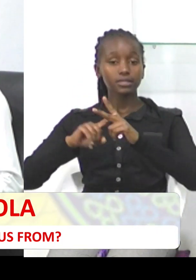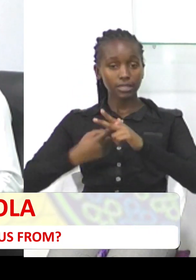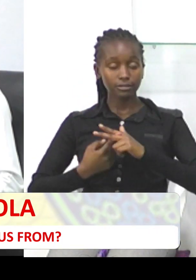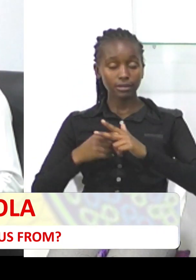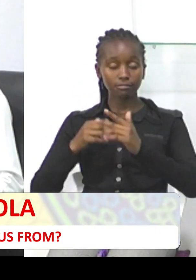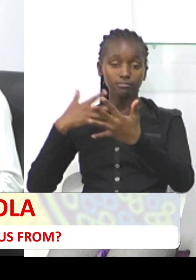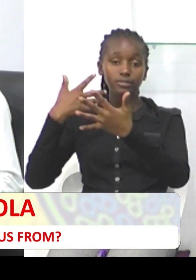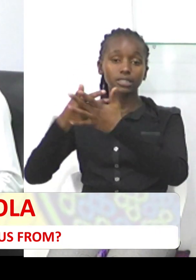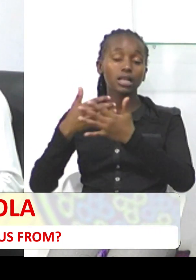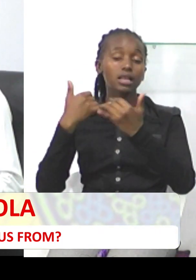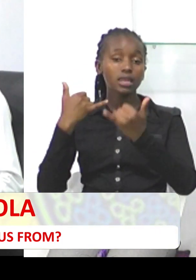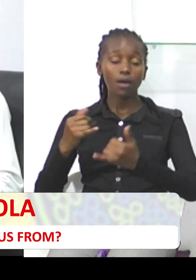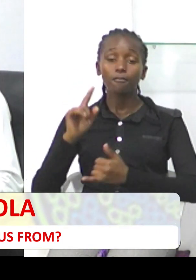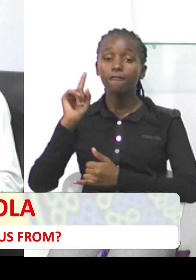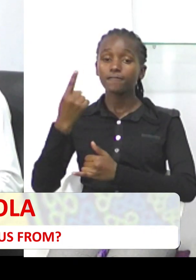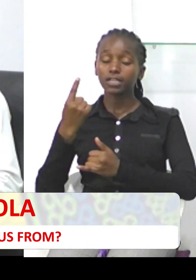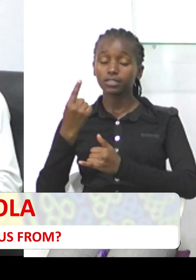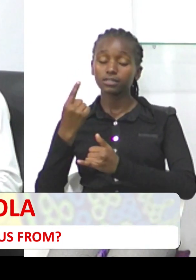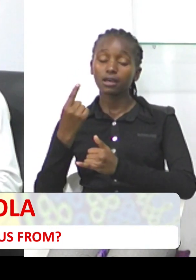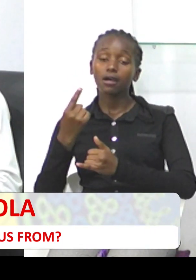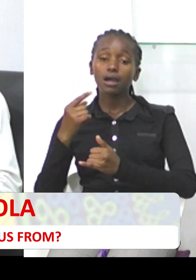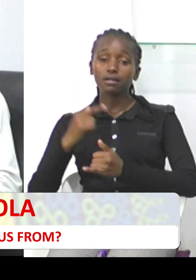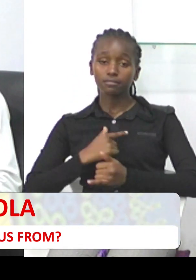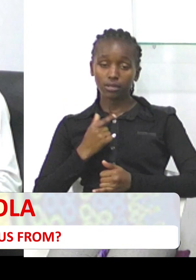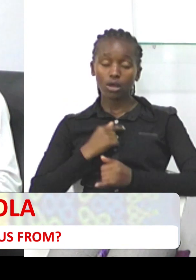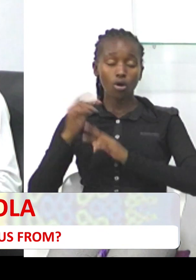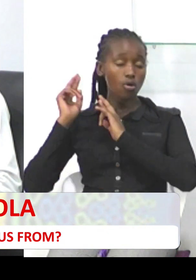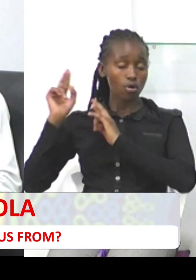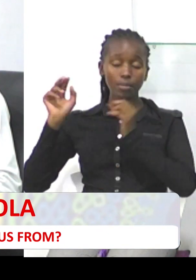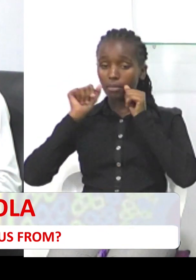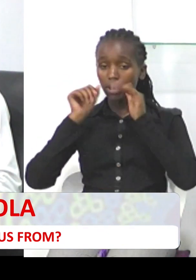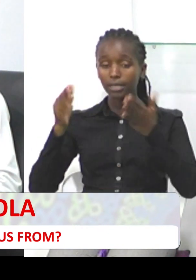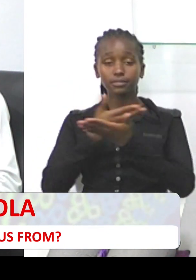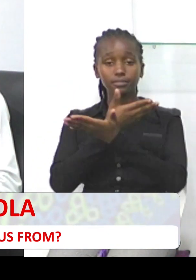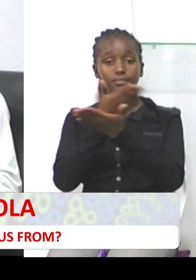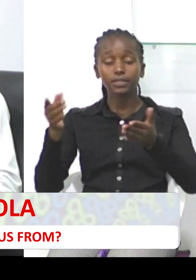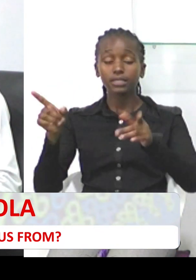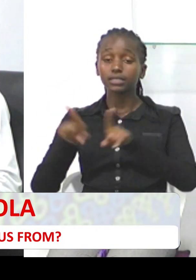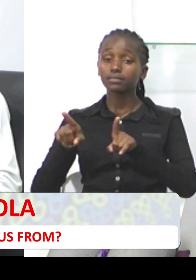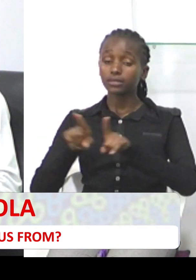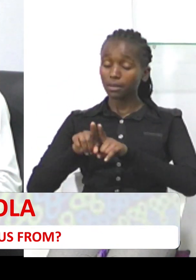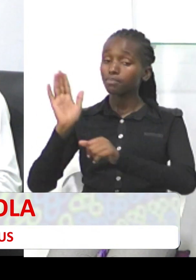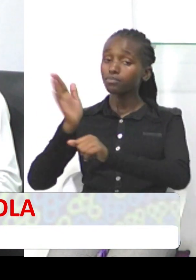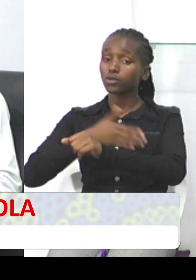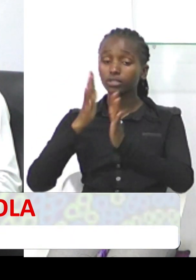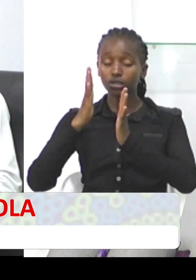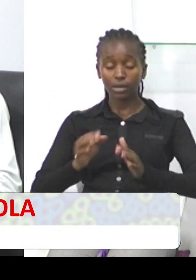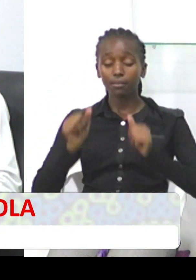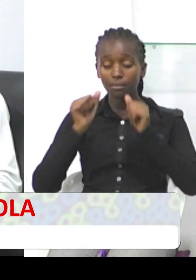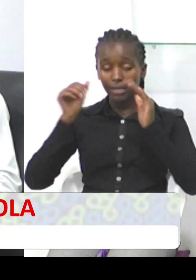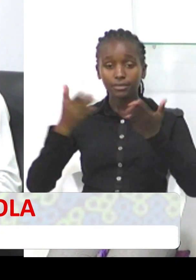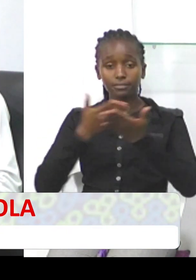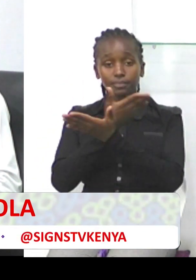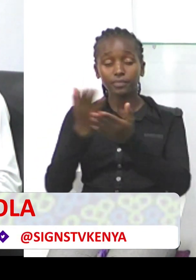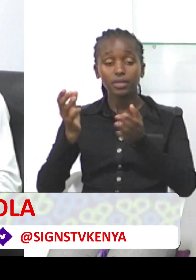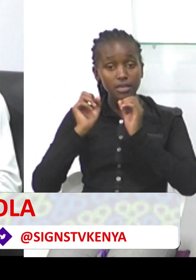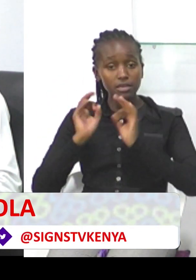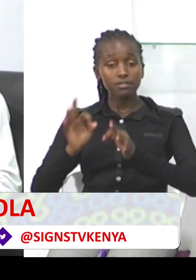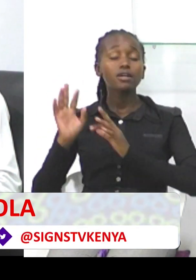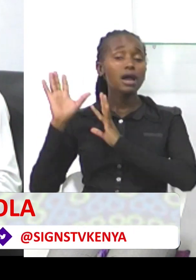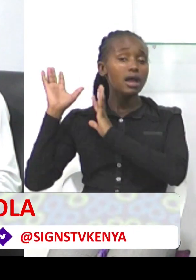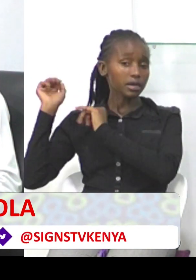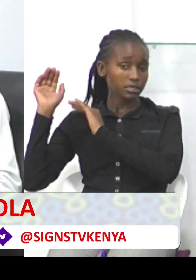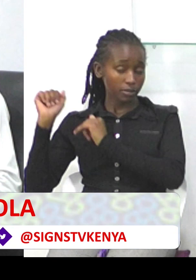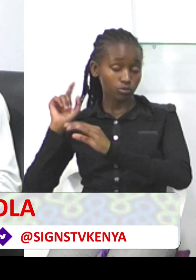Ninaamini kama mgeni wa kwanza amekuwa baraka kwako na pia mtumishi wa Mungu Wycliffe amekuwa baraka pia ndani ya maisha yako. Wewe ambaye unatarajia kuingia katika